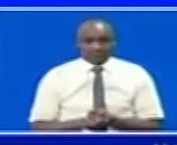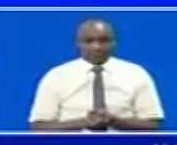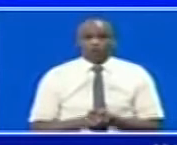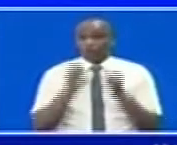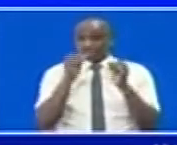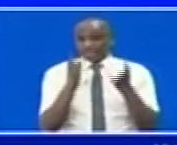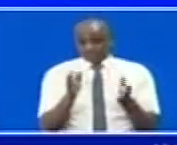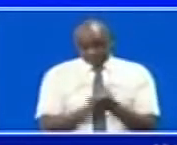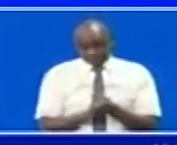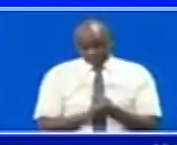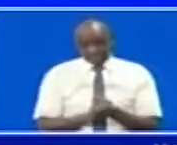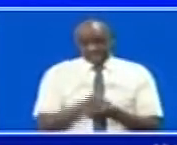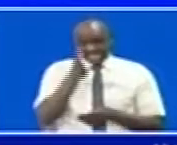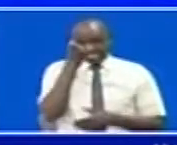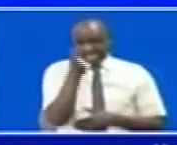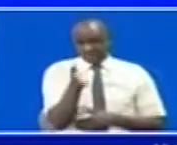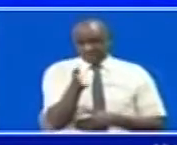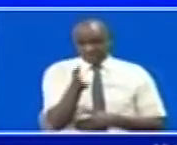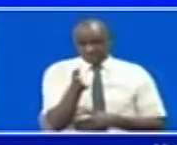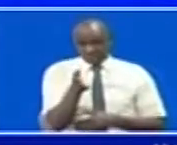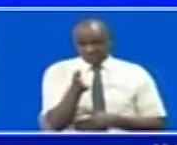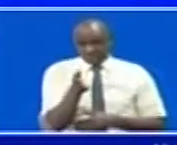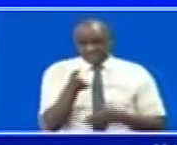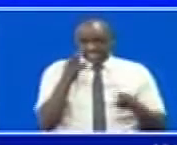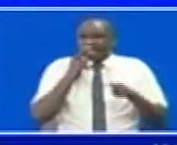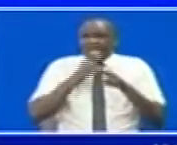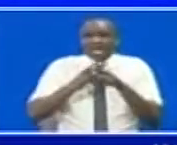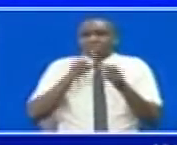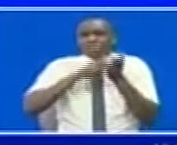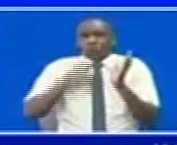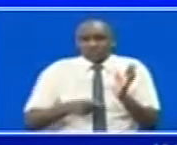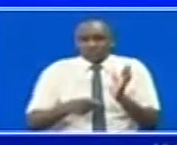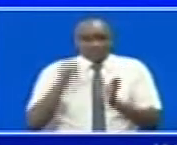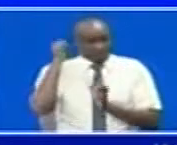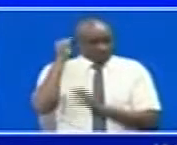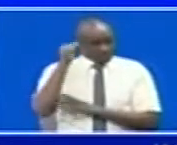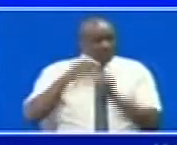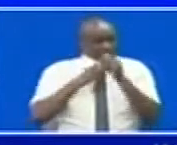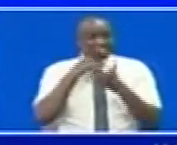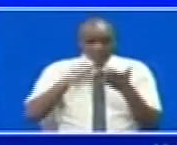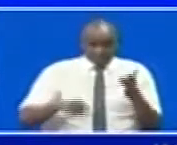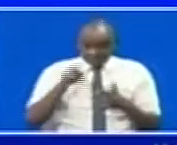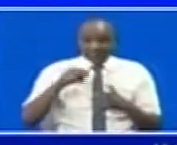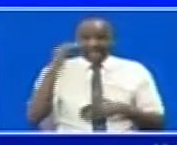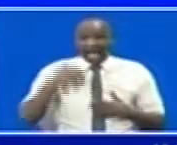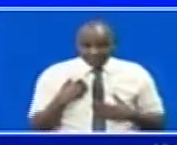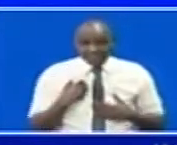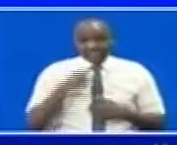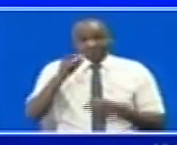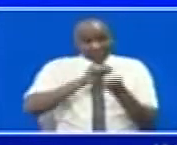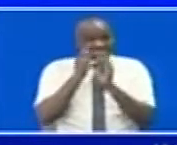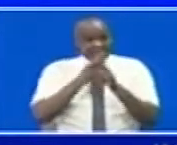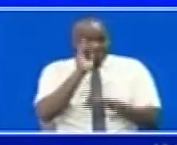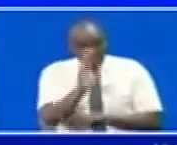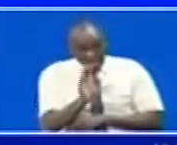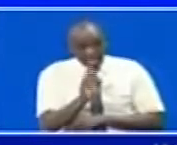All right, so just what is in a name? Political players have gone a notch higher and changed their names from